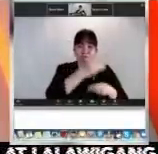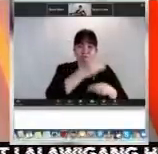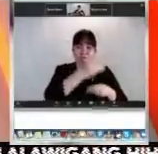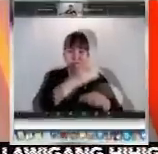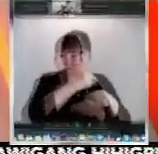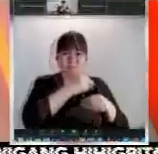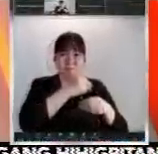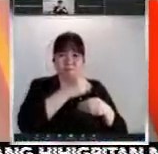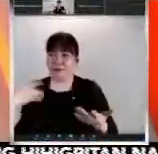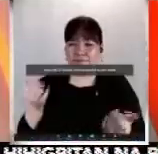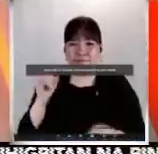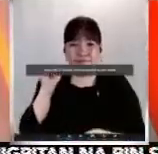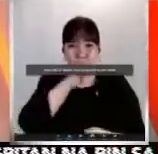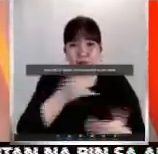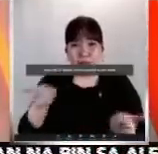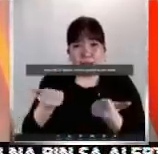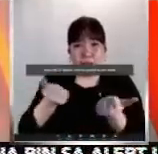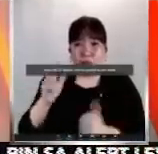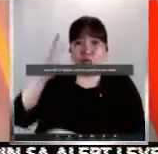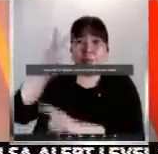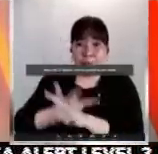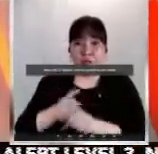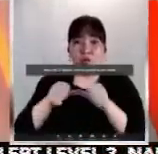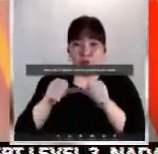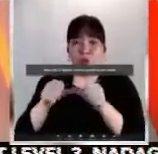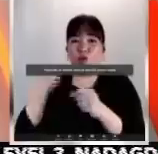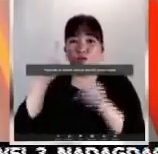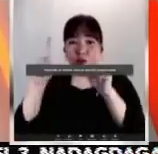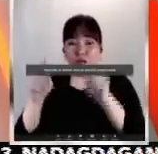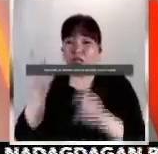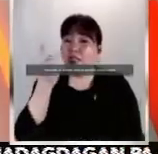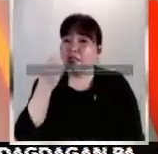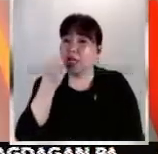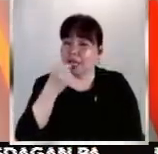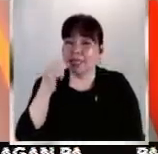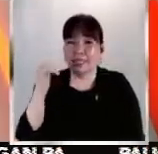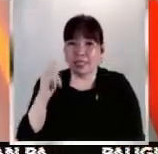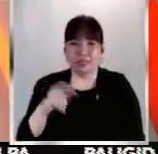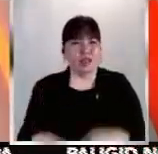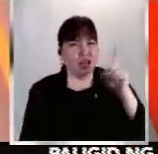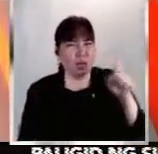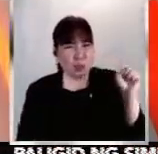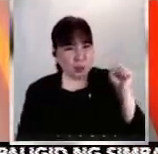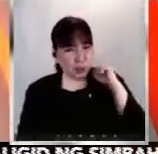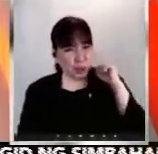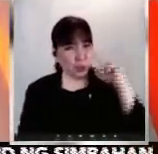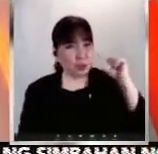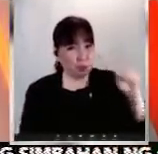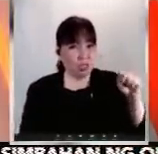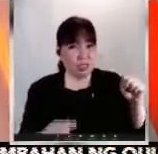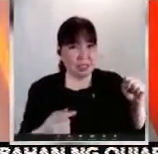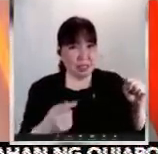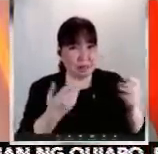supply ng RT-PCR testing kits. Mahirap po ba mag-purchase kung sakali po, ASEC? Actually, hindi naman. We are already